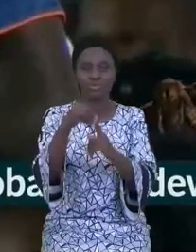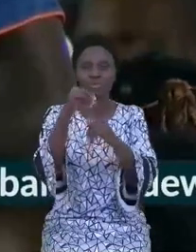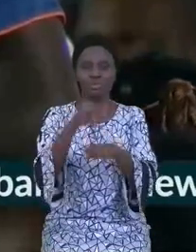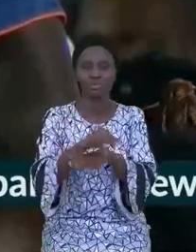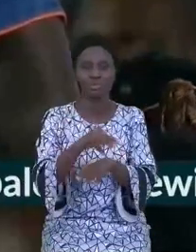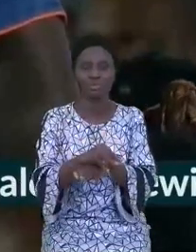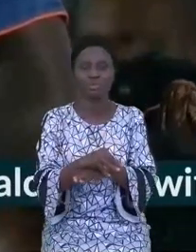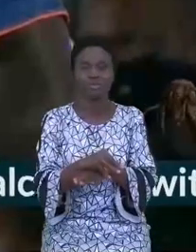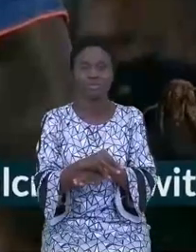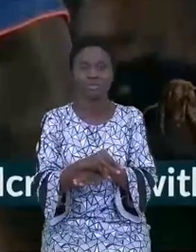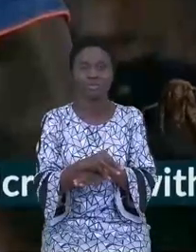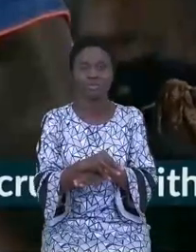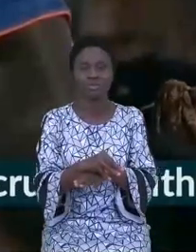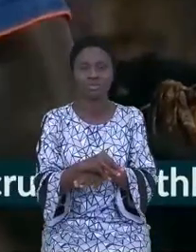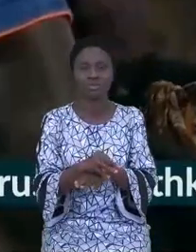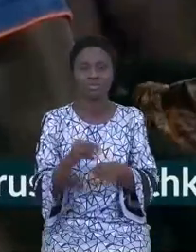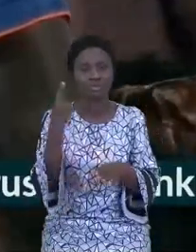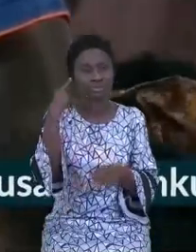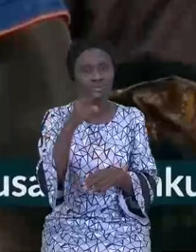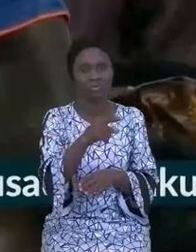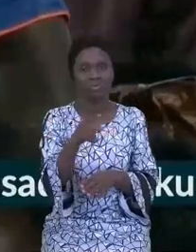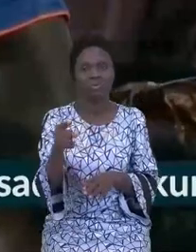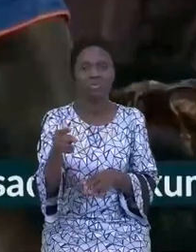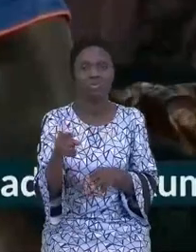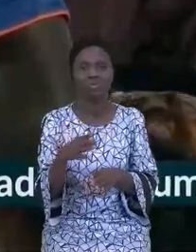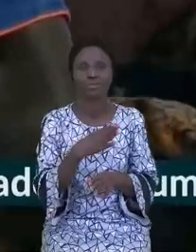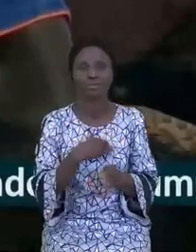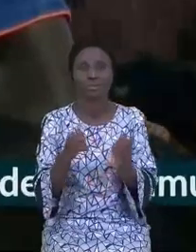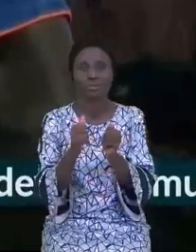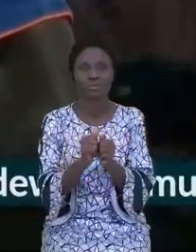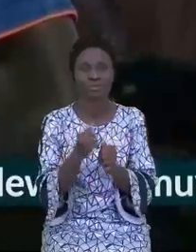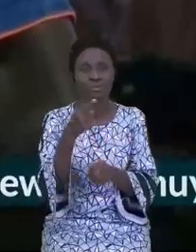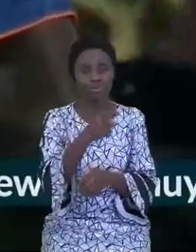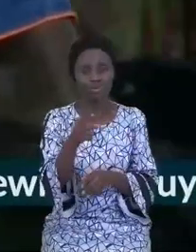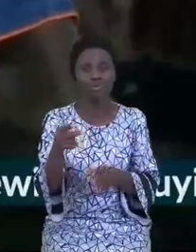il y aura un programme spécial qui vous sera organisé